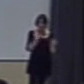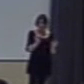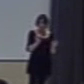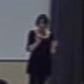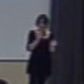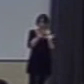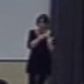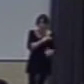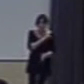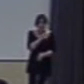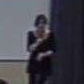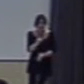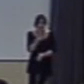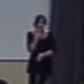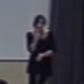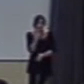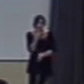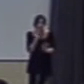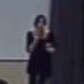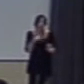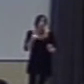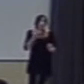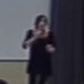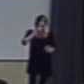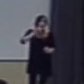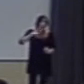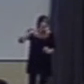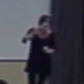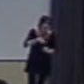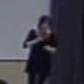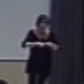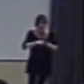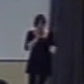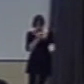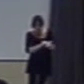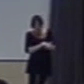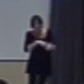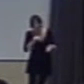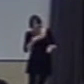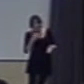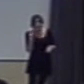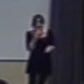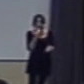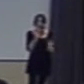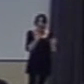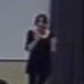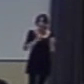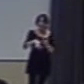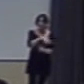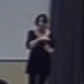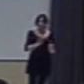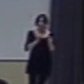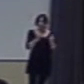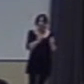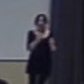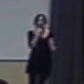el premi dèiem, oh, potser val la pena que de cara a la propera edició del premi doncs situem, no?, algun element de debat, de